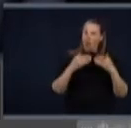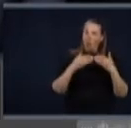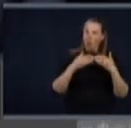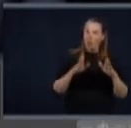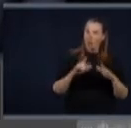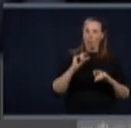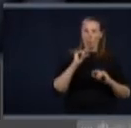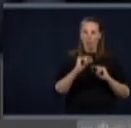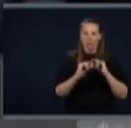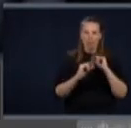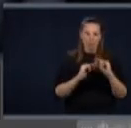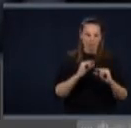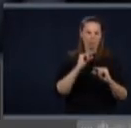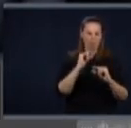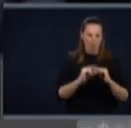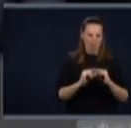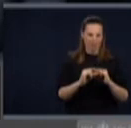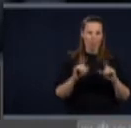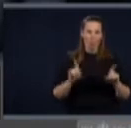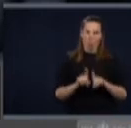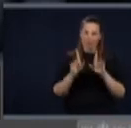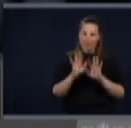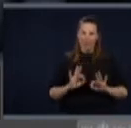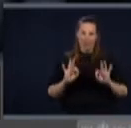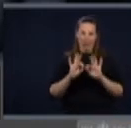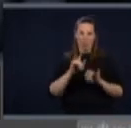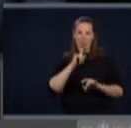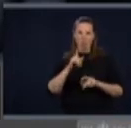faut s'assurer, entre autres, qu'on